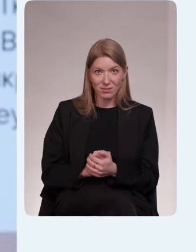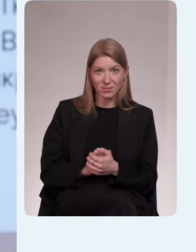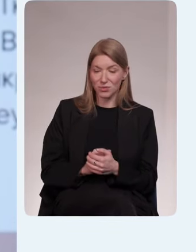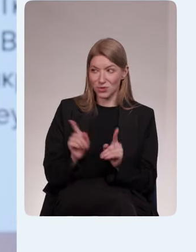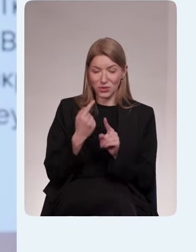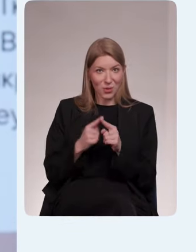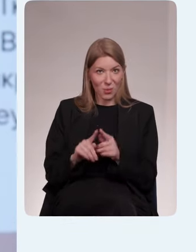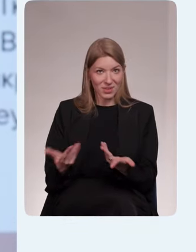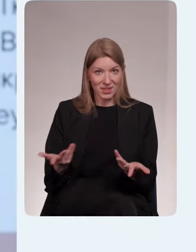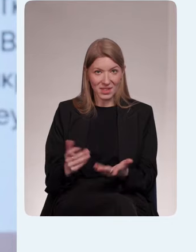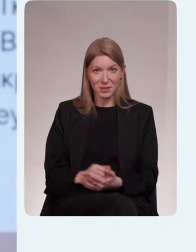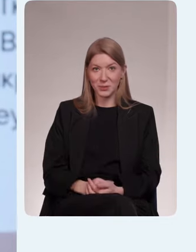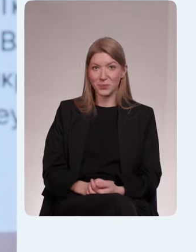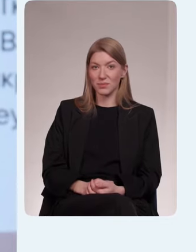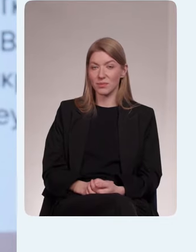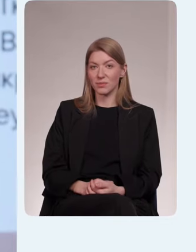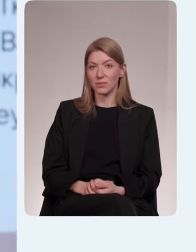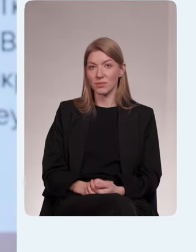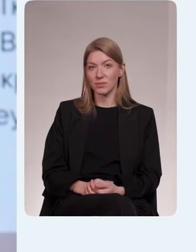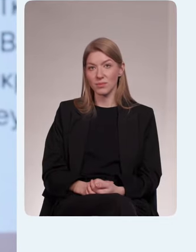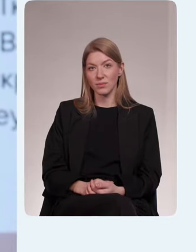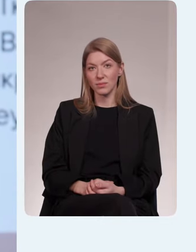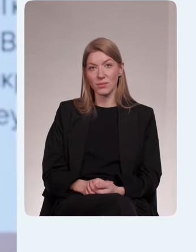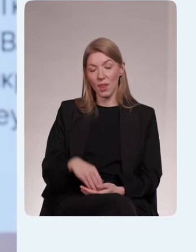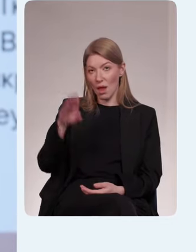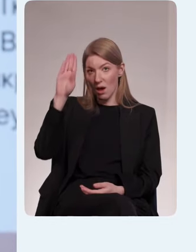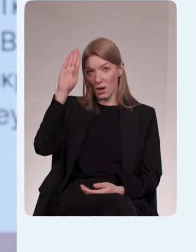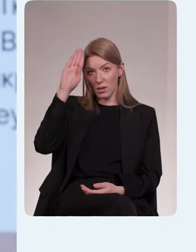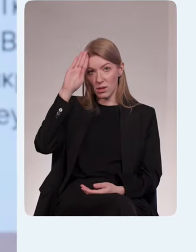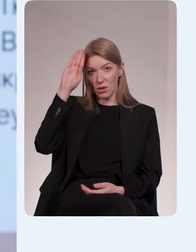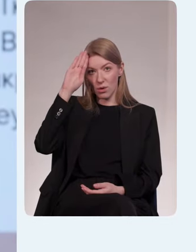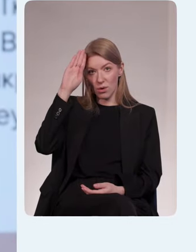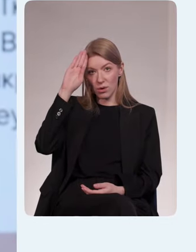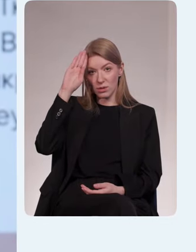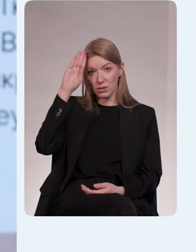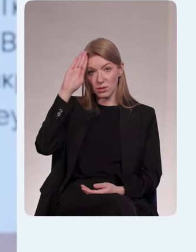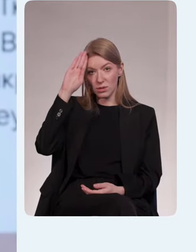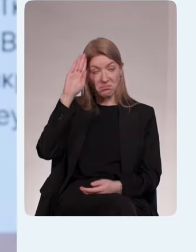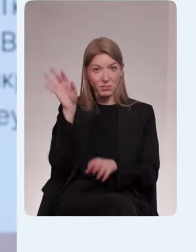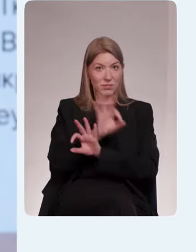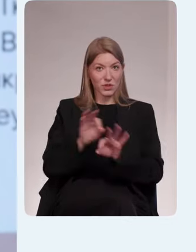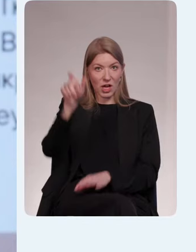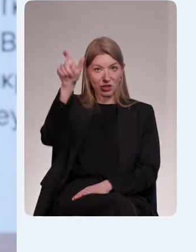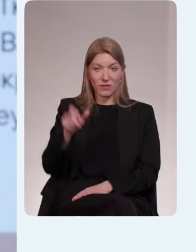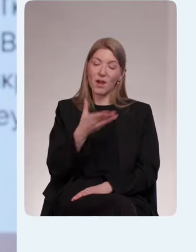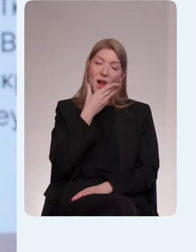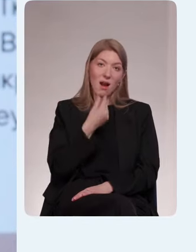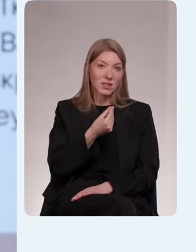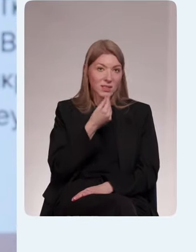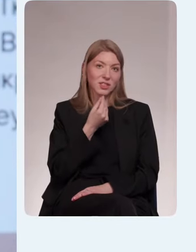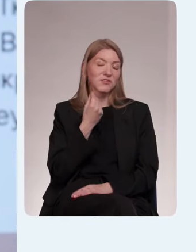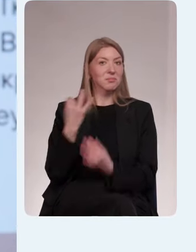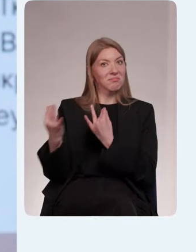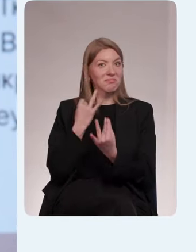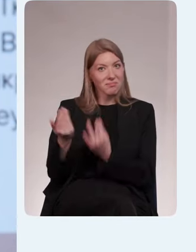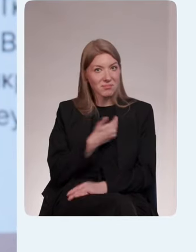так. И он настолько идеальный человек. Красивый,